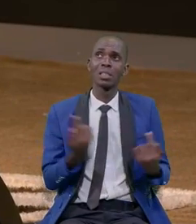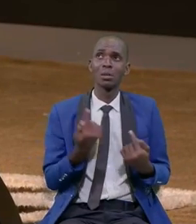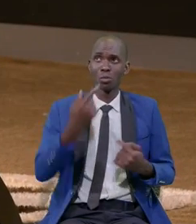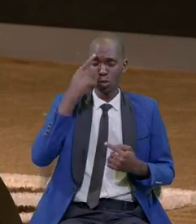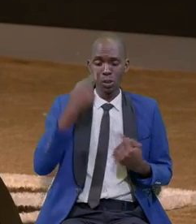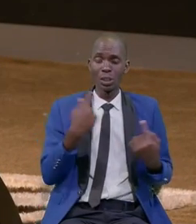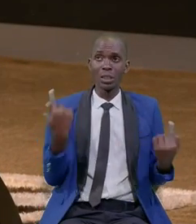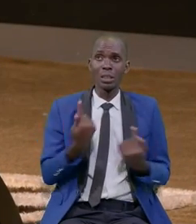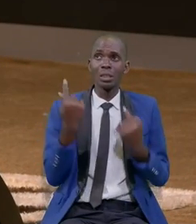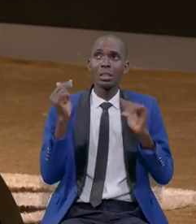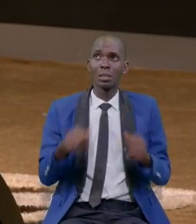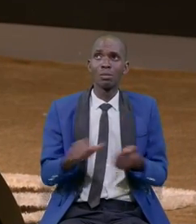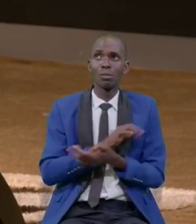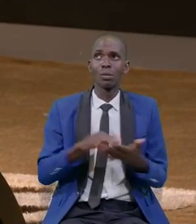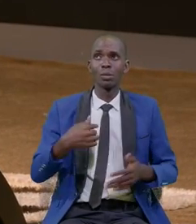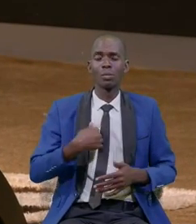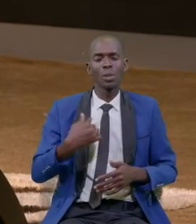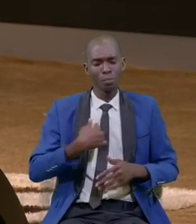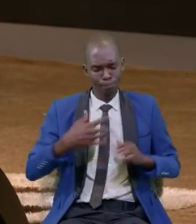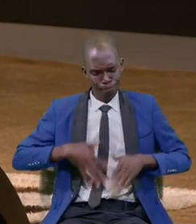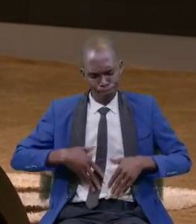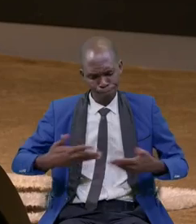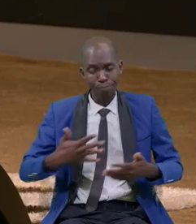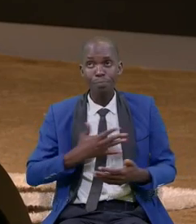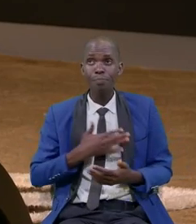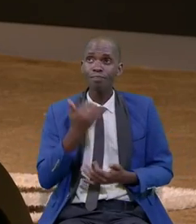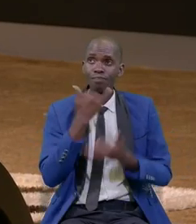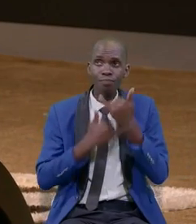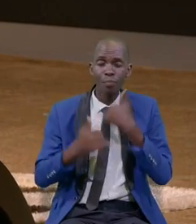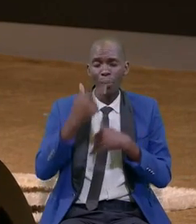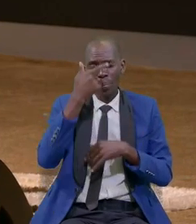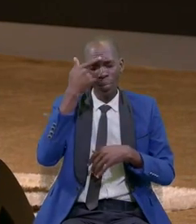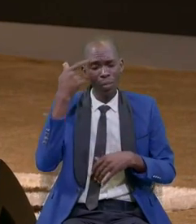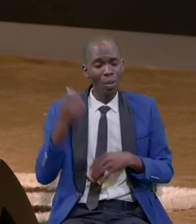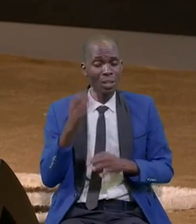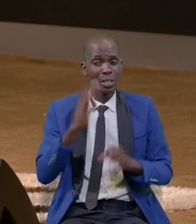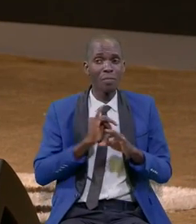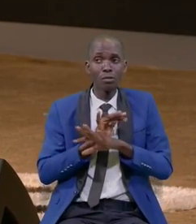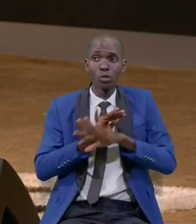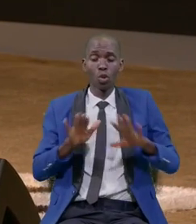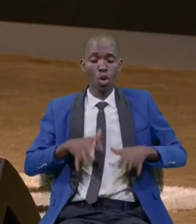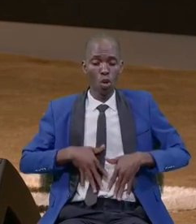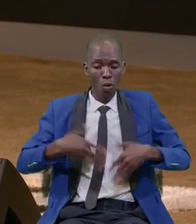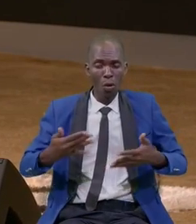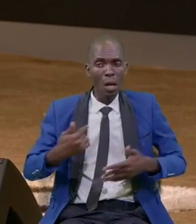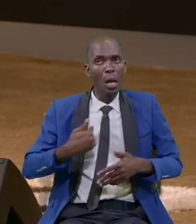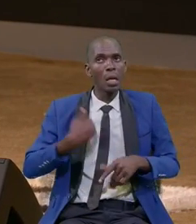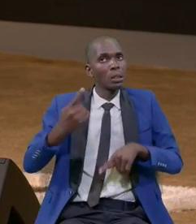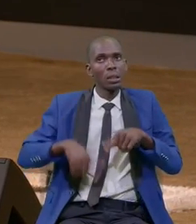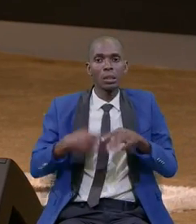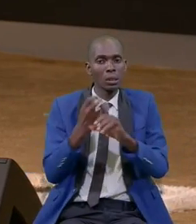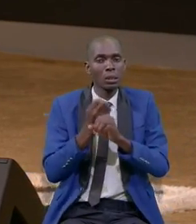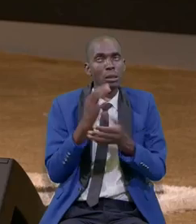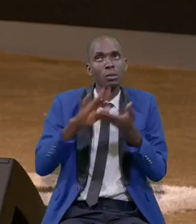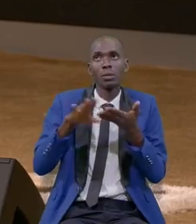péché est ruineux. Le péché est dangereux. Je confesse le péché parce que si je ne confesse pas, je ne serai